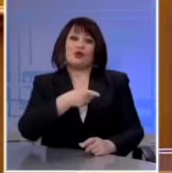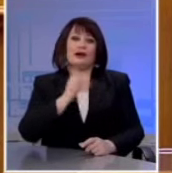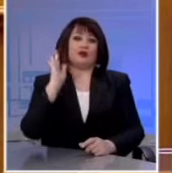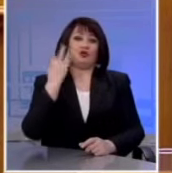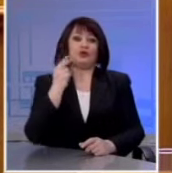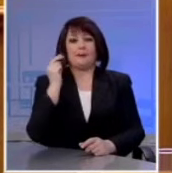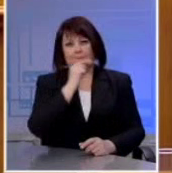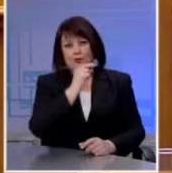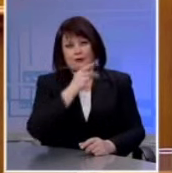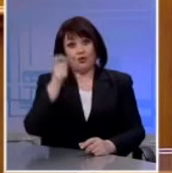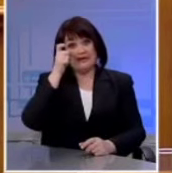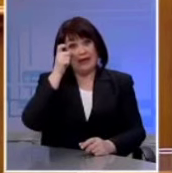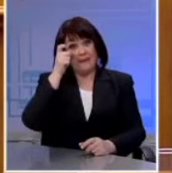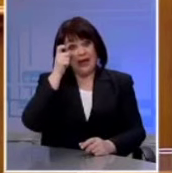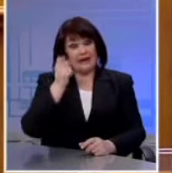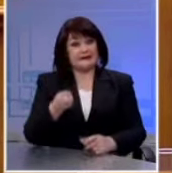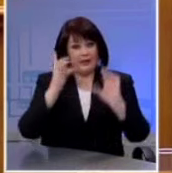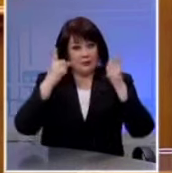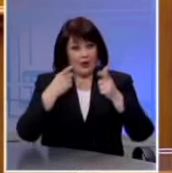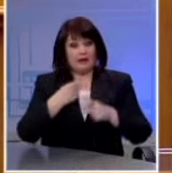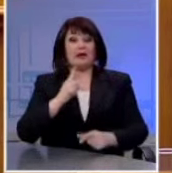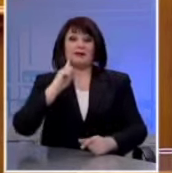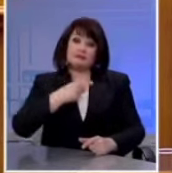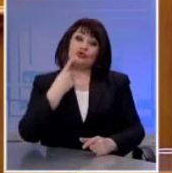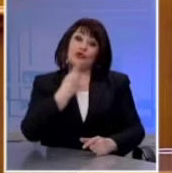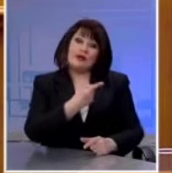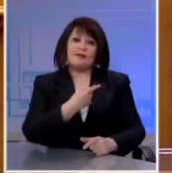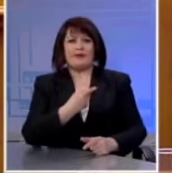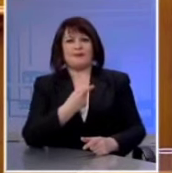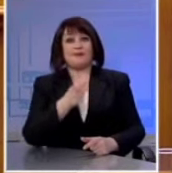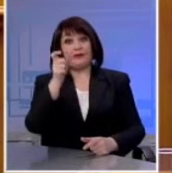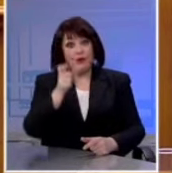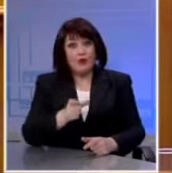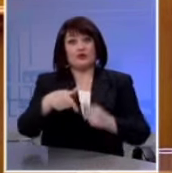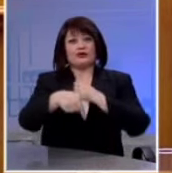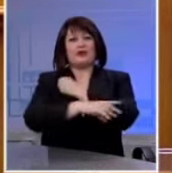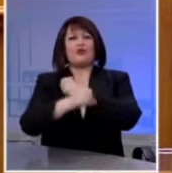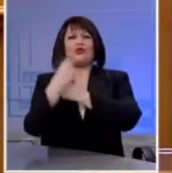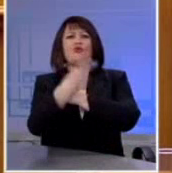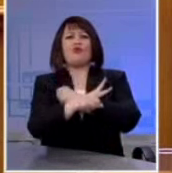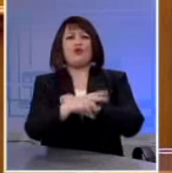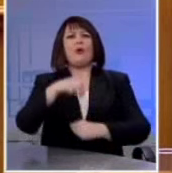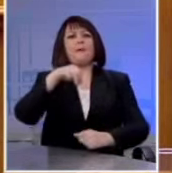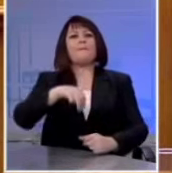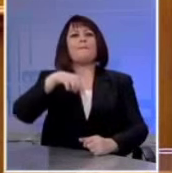τότε Πρωθυπουργό κύριο Σαμαρά, διαχειρός του ιδίου του Γενικού του Γραμματέα, του κύριου Μπούρα,